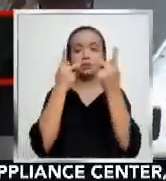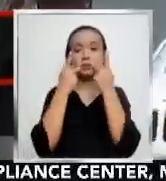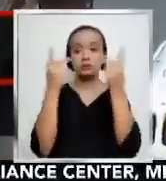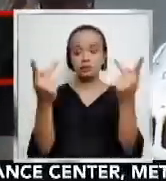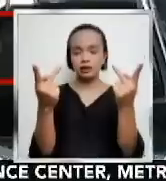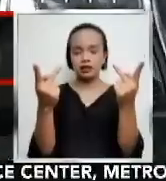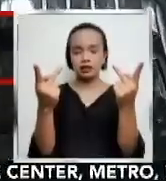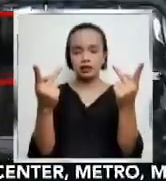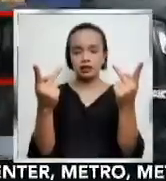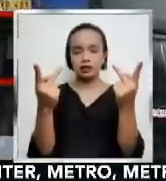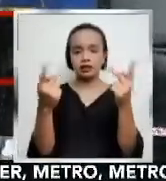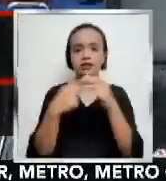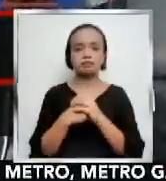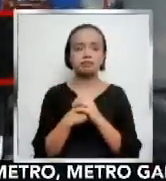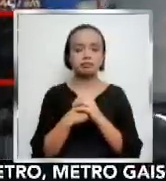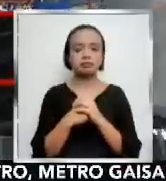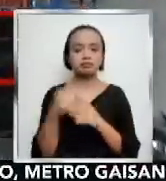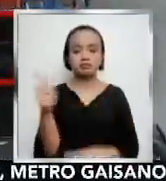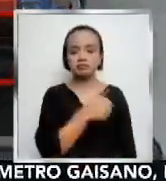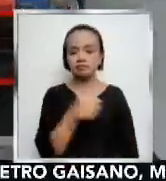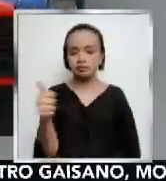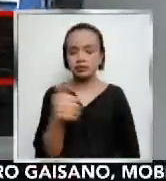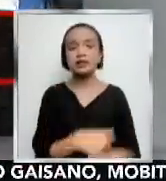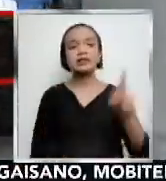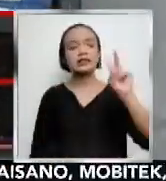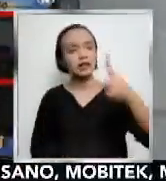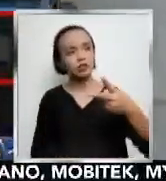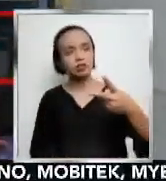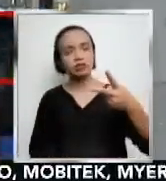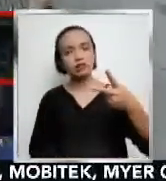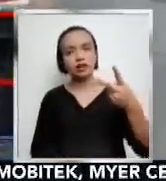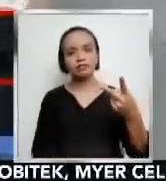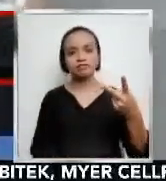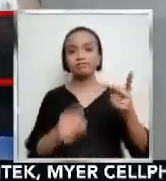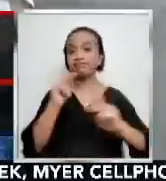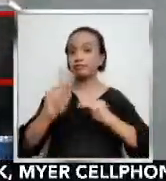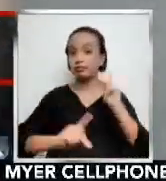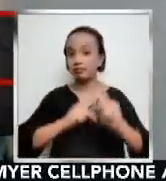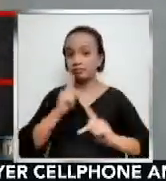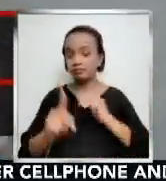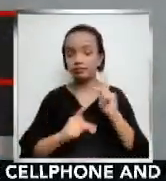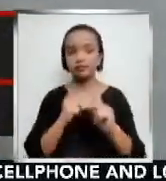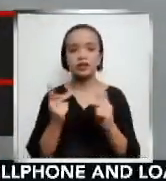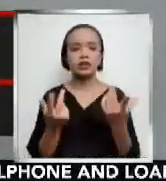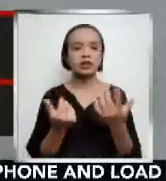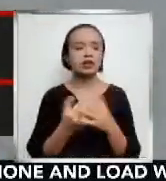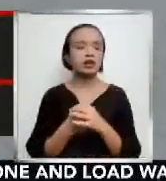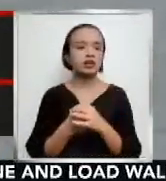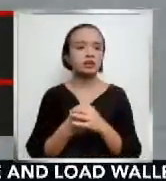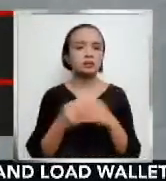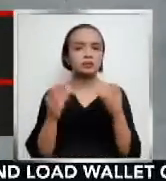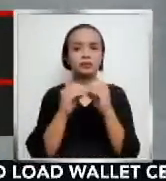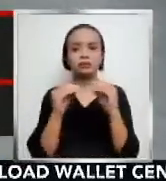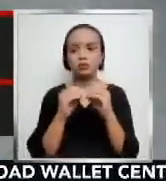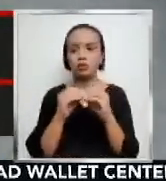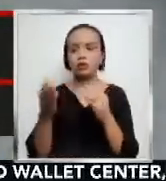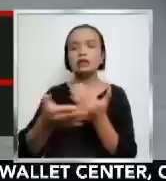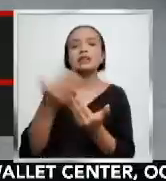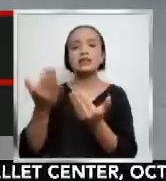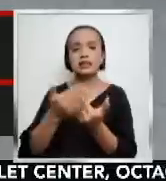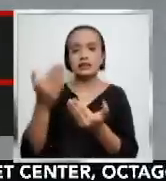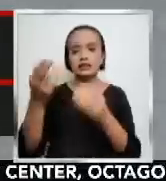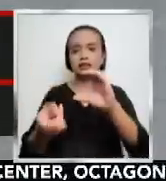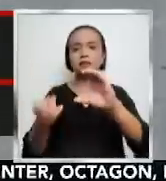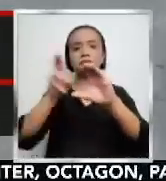riding public. Pangalawa, yung ating mga kababayan ay mas madali sila makakasakay doon sa